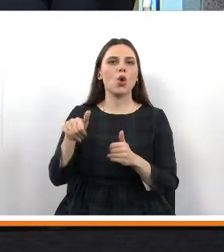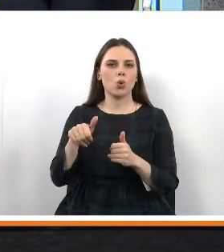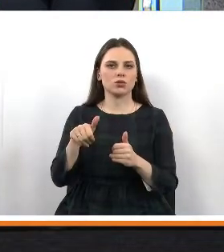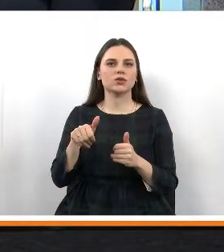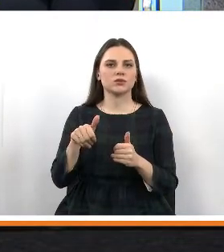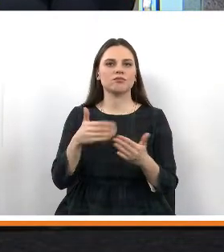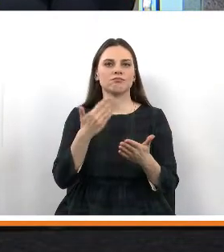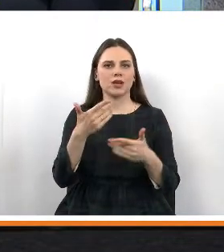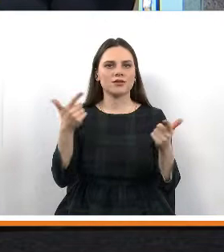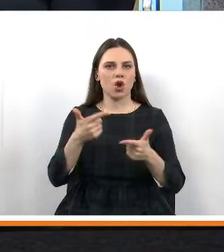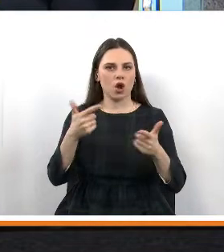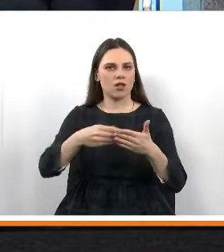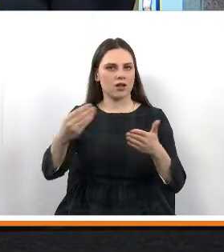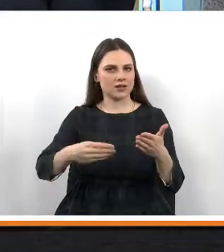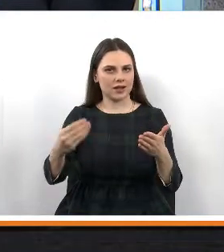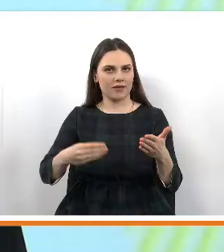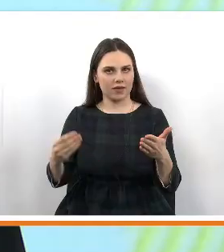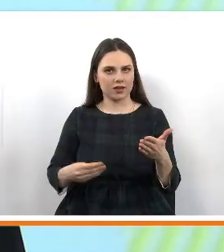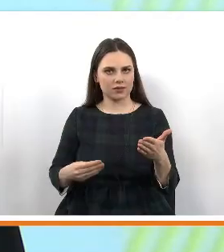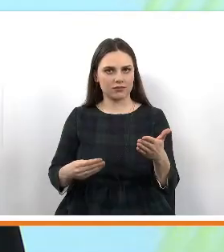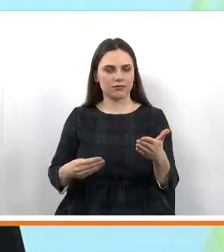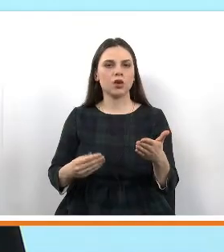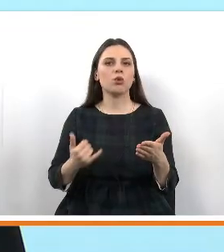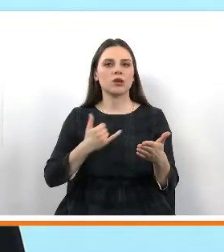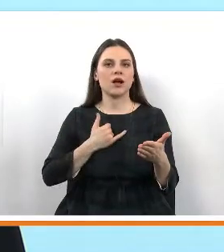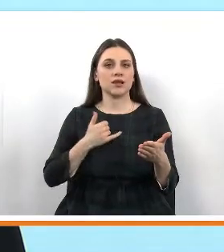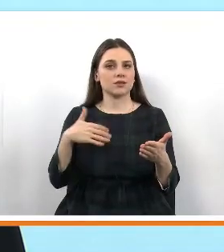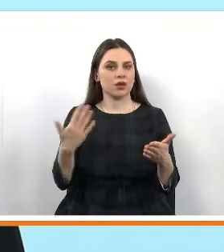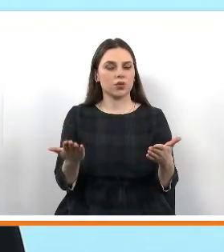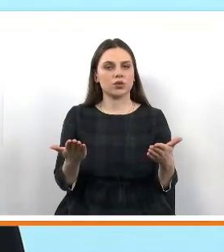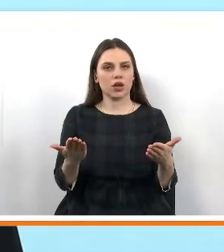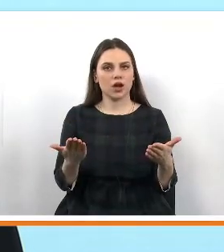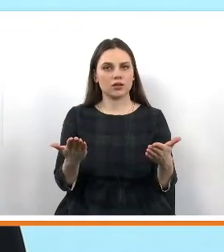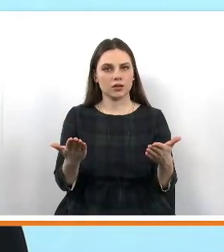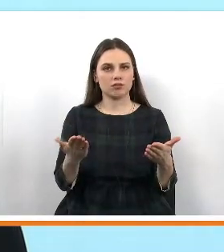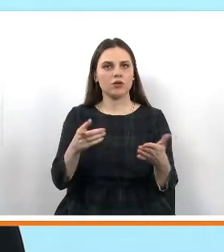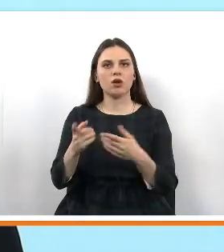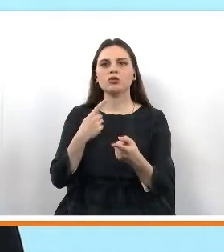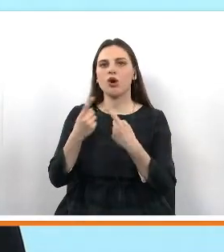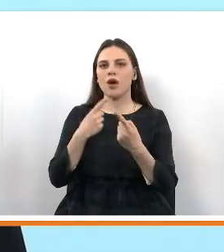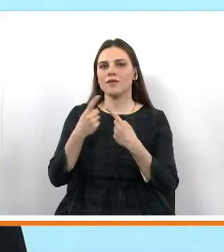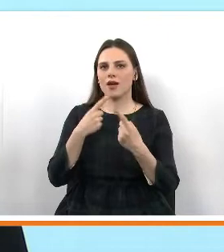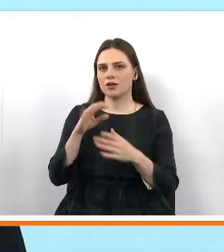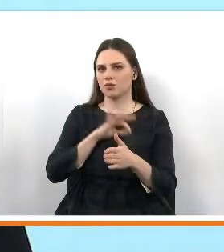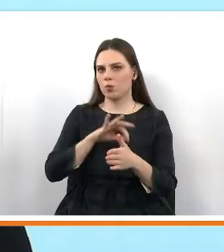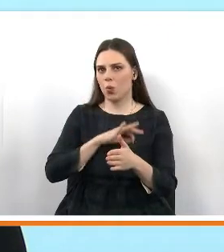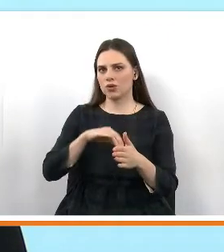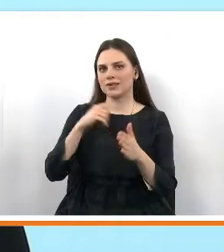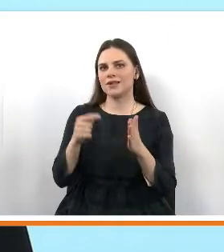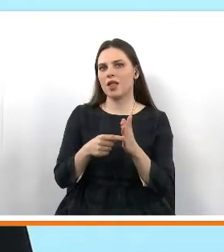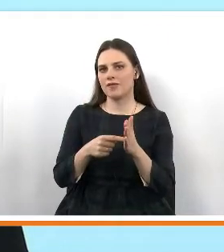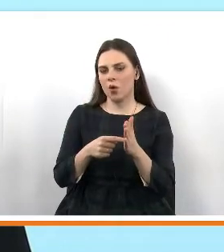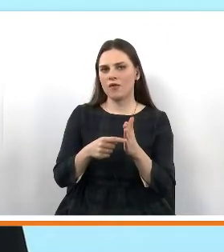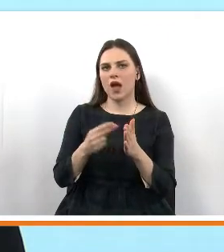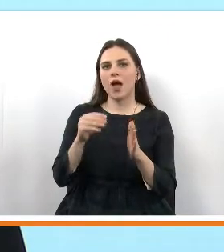части согласовательных процедур. Да? У нас, с одной стороны, есть Совет по использованию целевого капитала, с другой стороны у нас есть